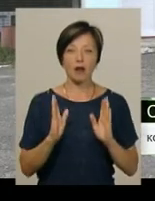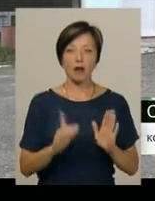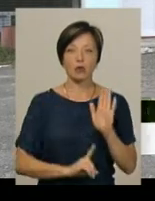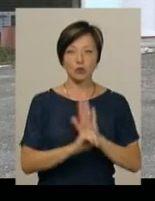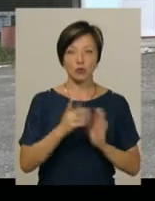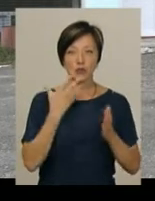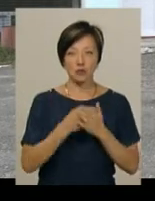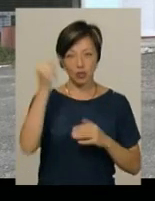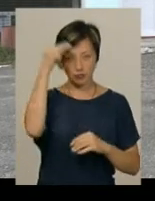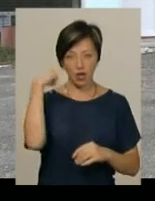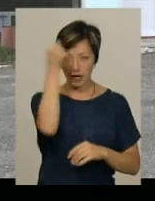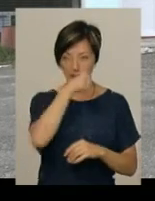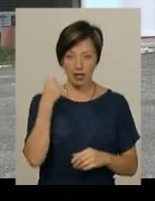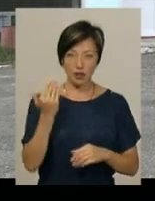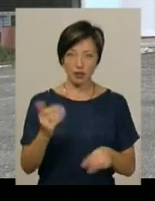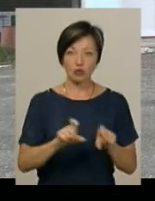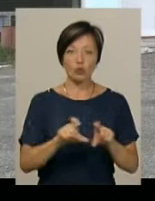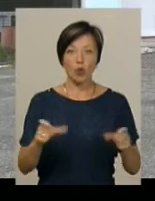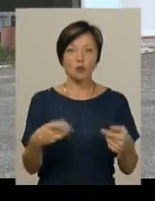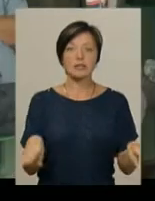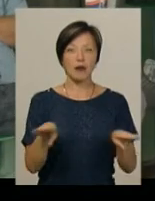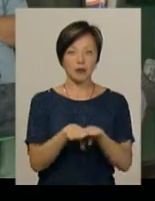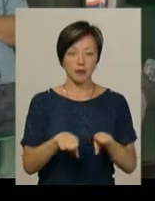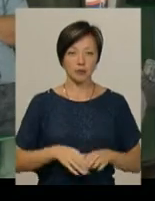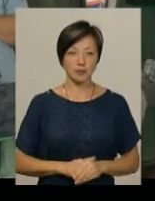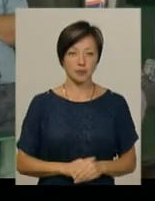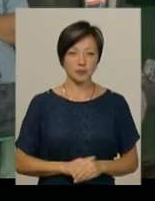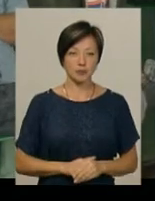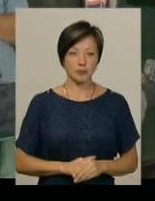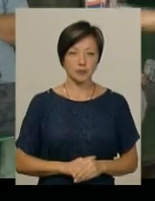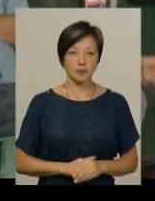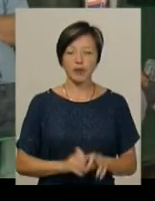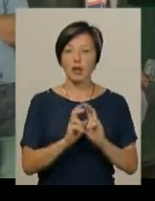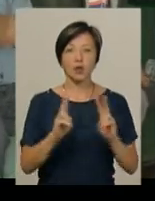розпочнуть свій новий навчальний рік. Їхню школу закрили.